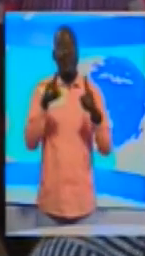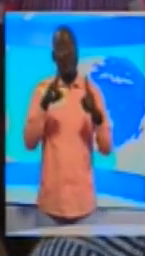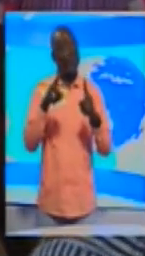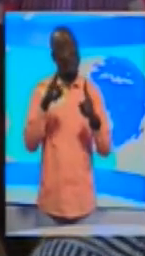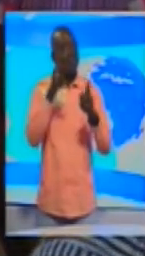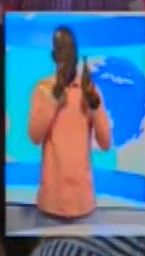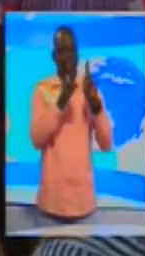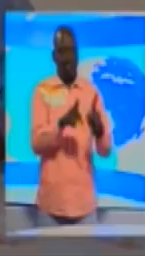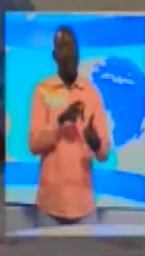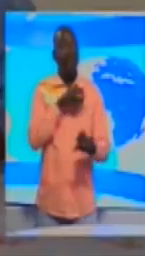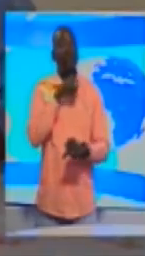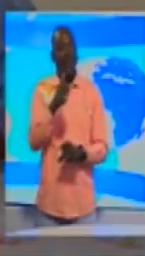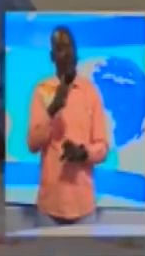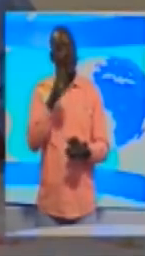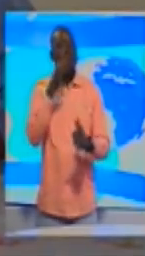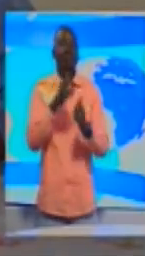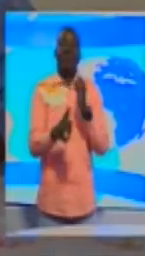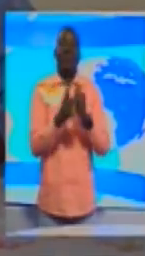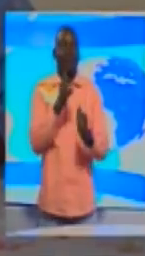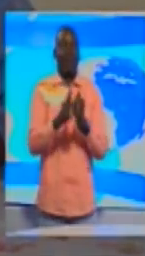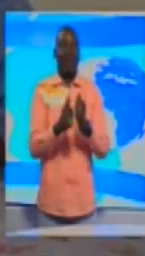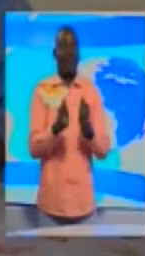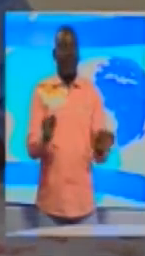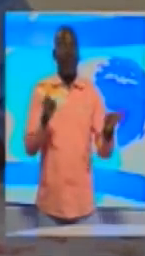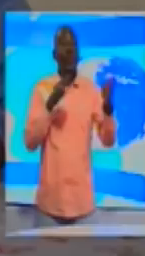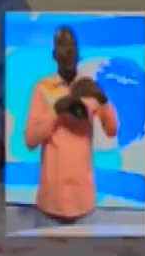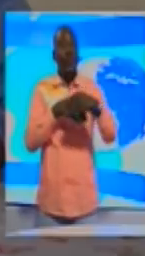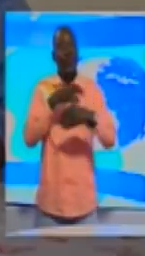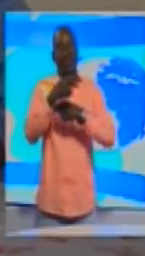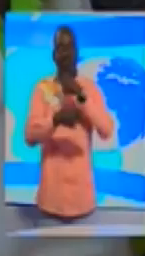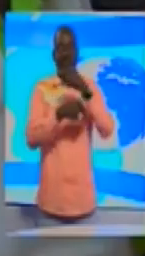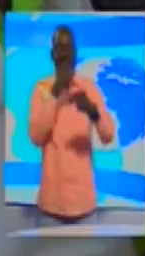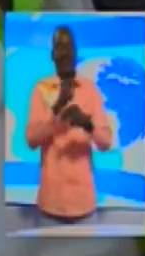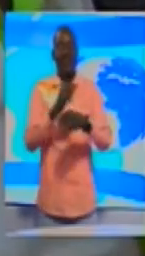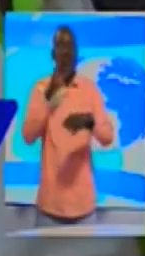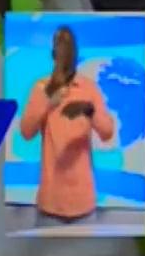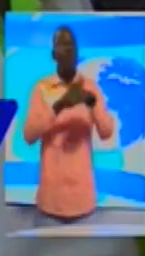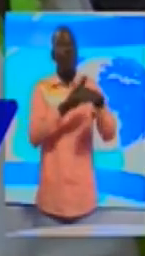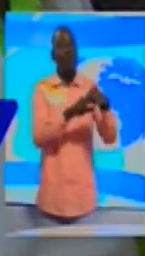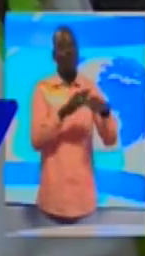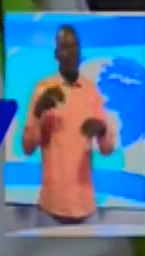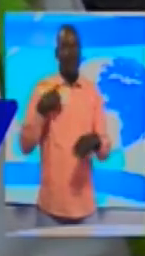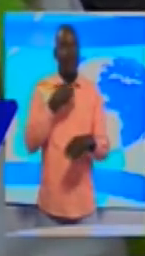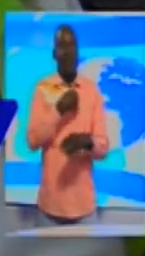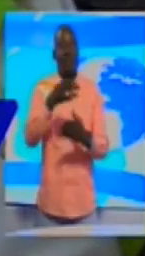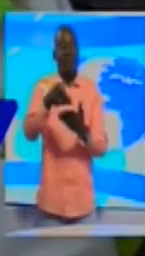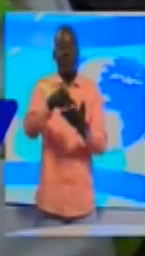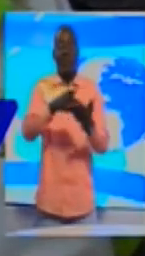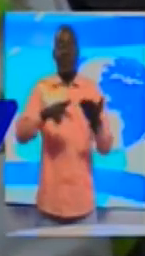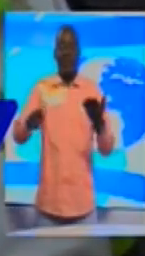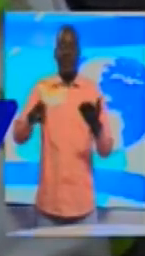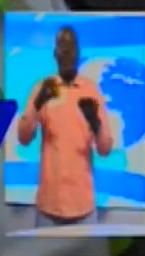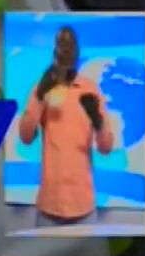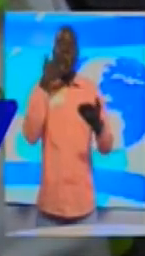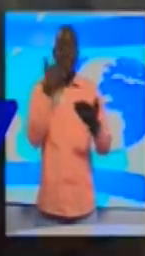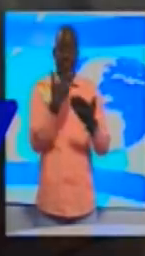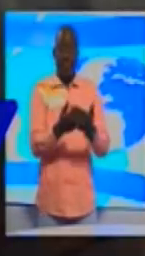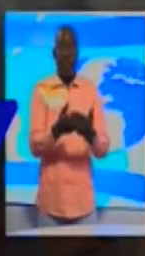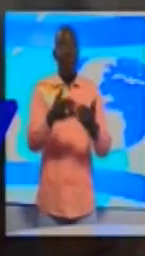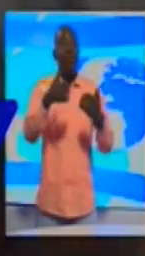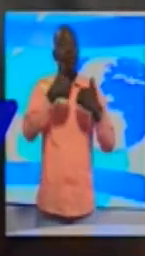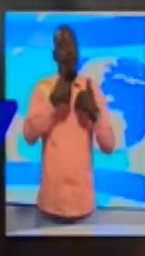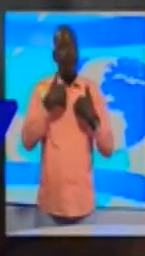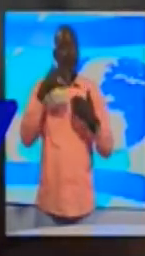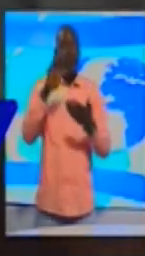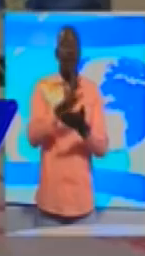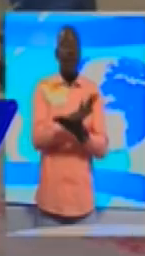toi, c'est notre problème. Le bureau national a appelé les militants et sympathisants du parti à bien vouloir se procurer les